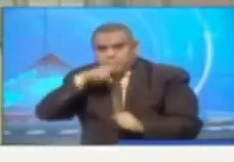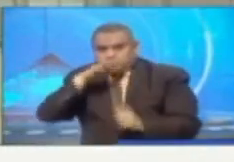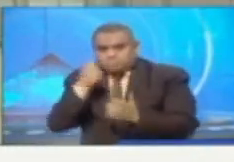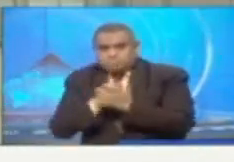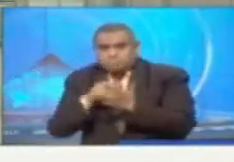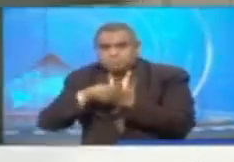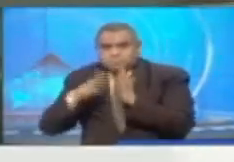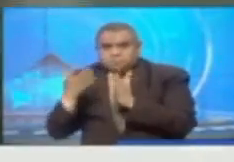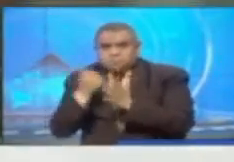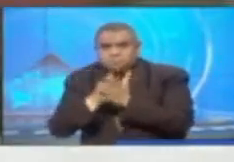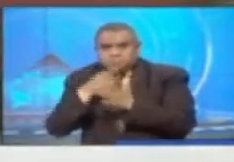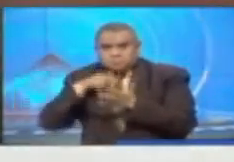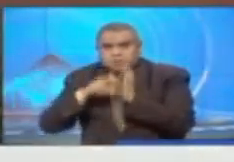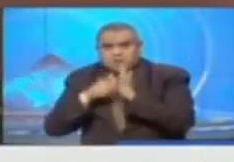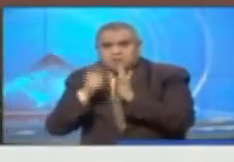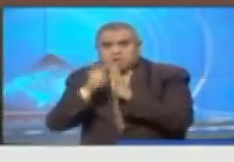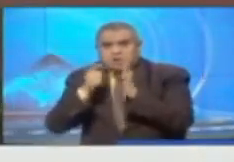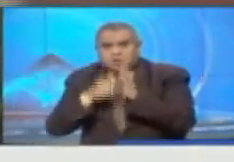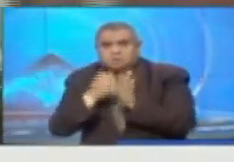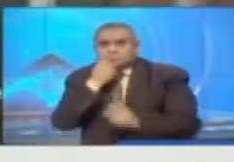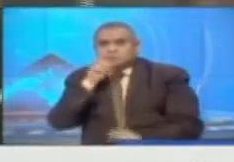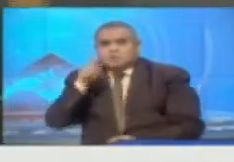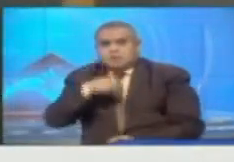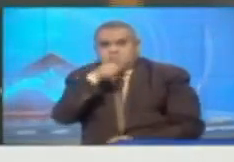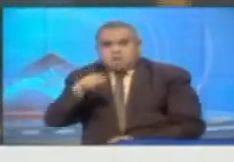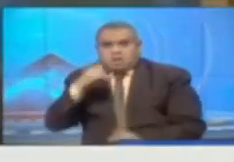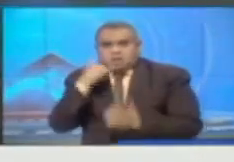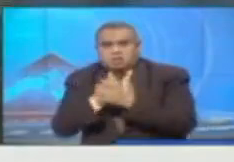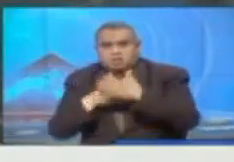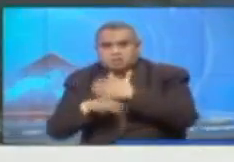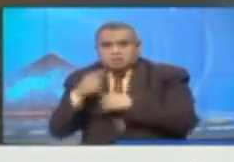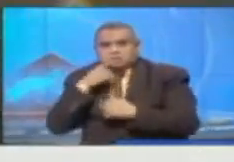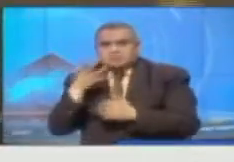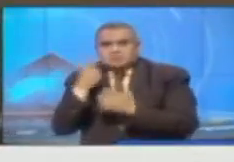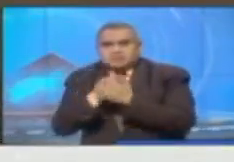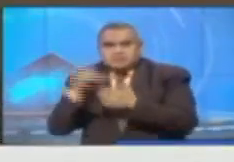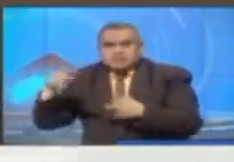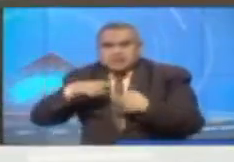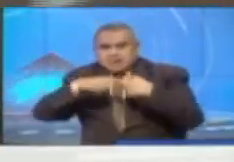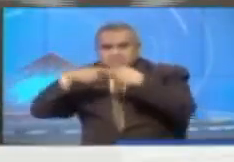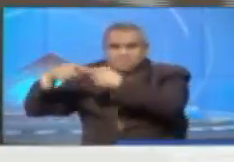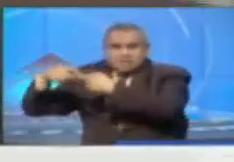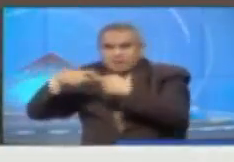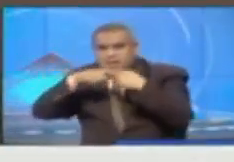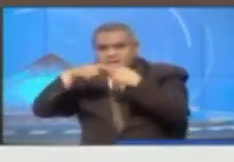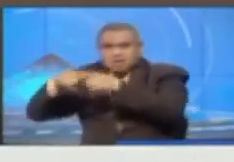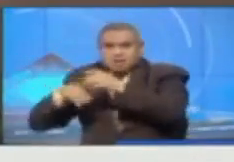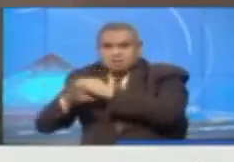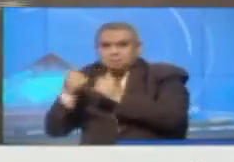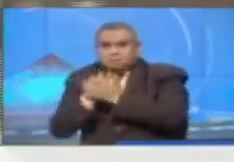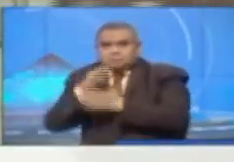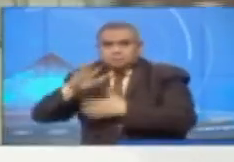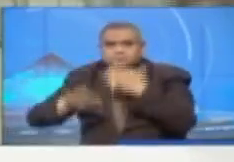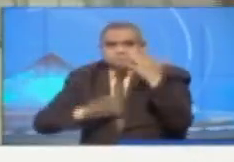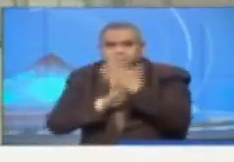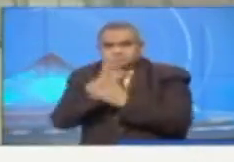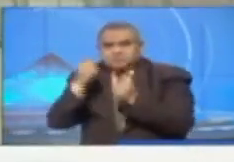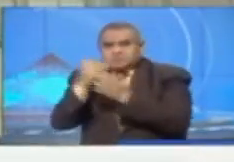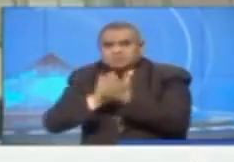خطوة غير قانونية وغير مقبولة لاحتجاز سلسلة الإمداد المحلية رهينة في خضم أزمة